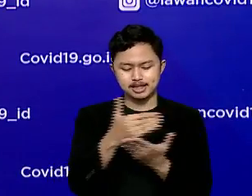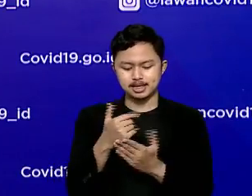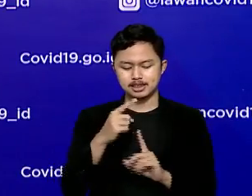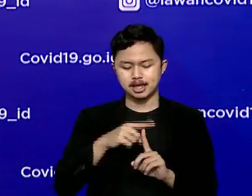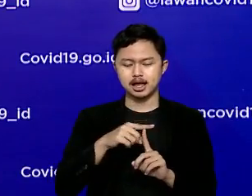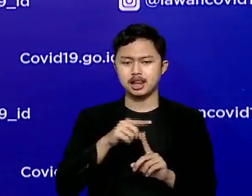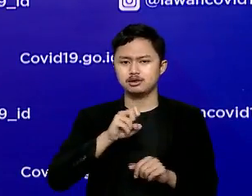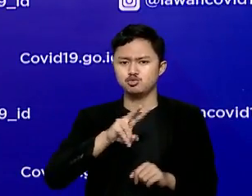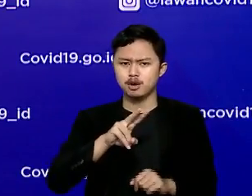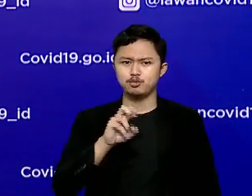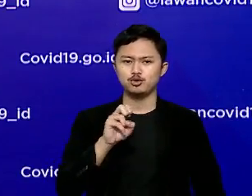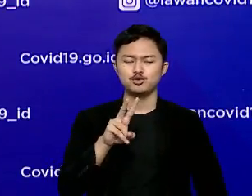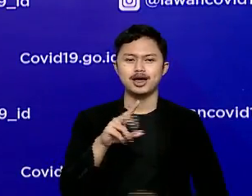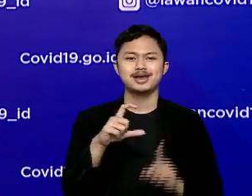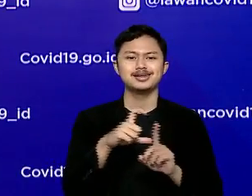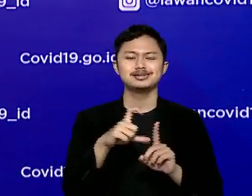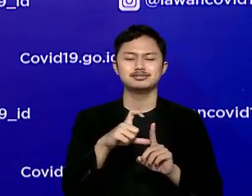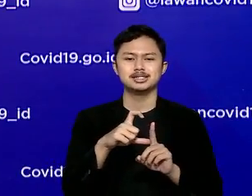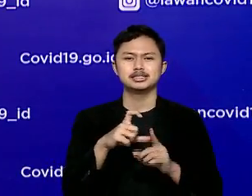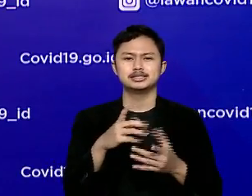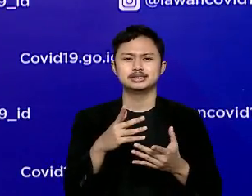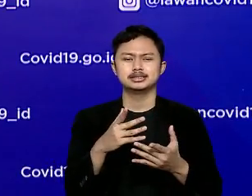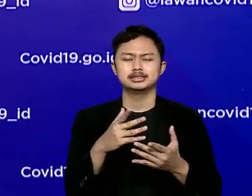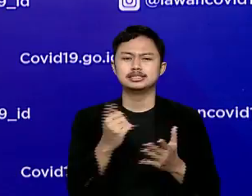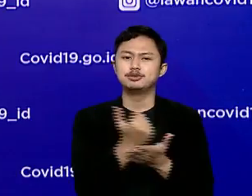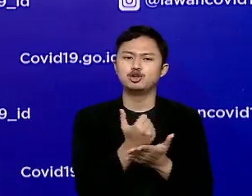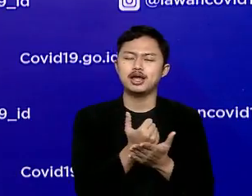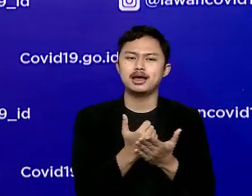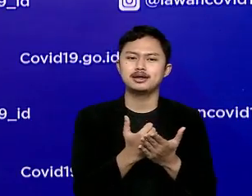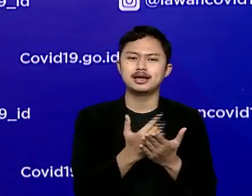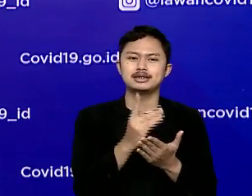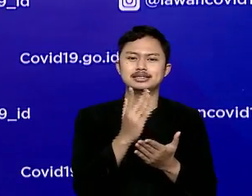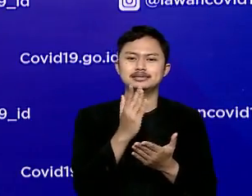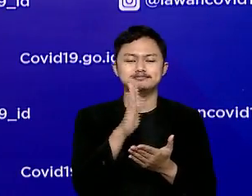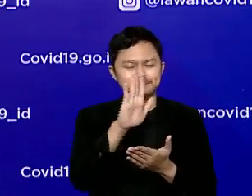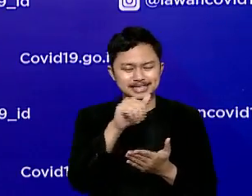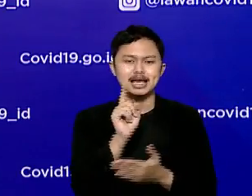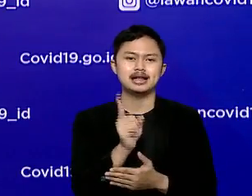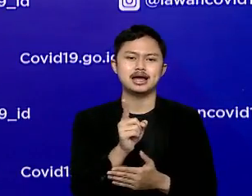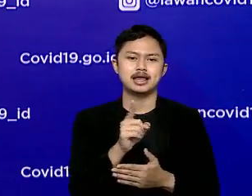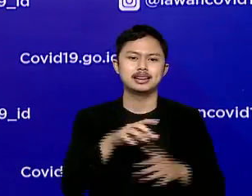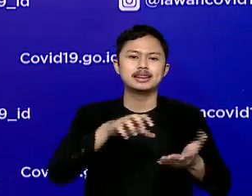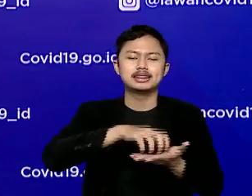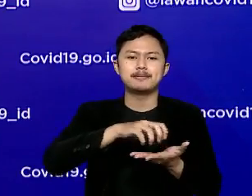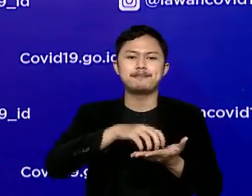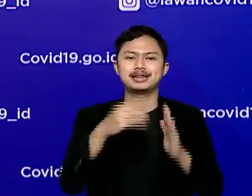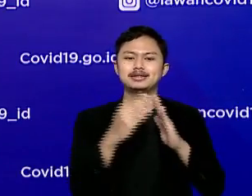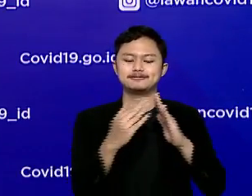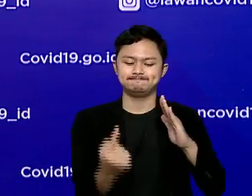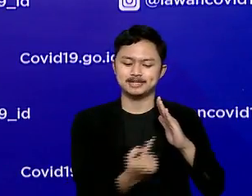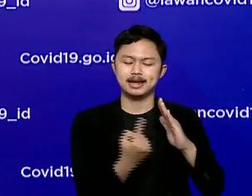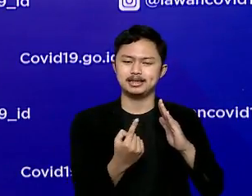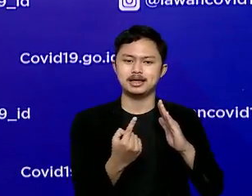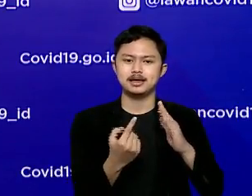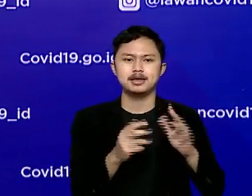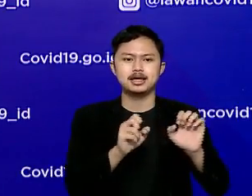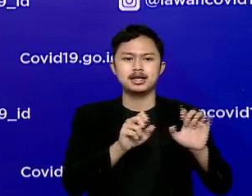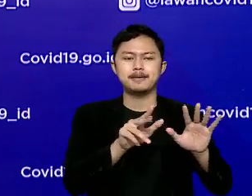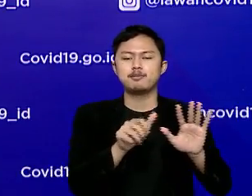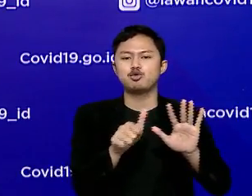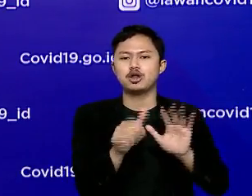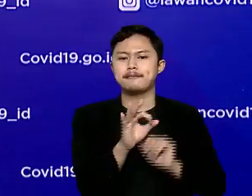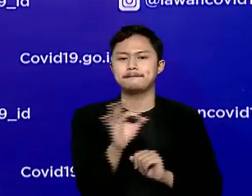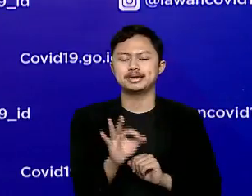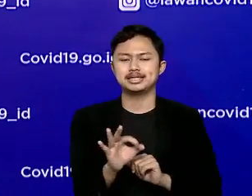Desember, masih terdapat kapasitas tersisa sebanyak 801 bed atau keterisiannya sebanyak